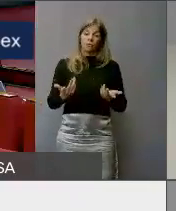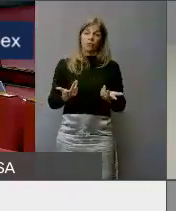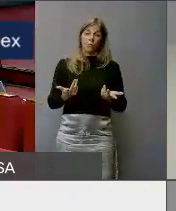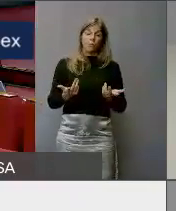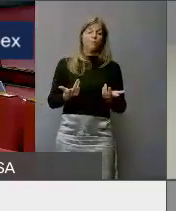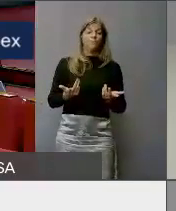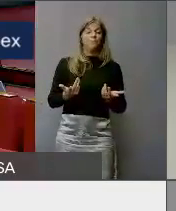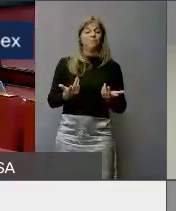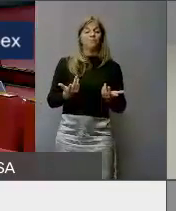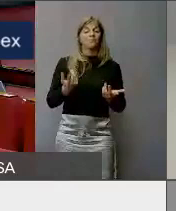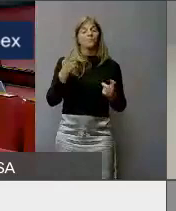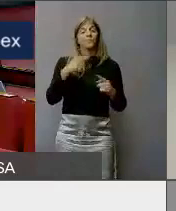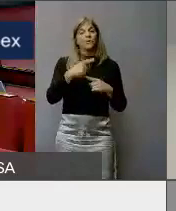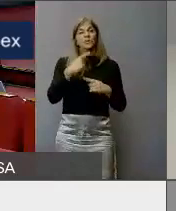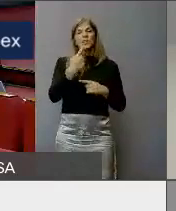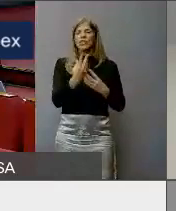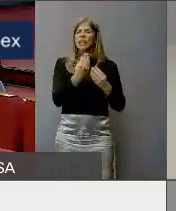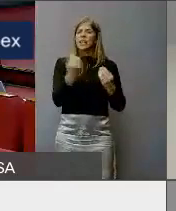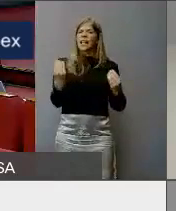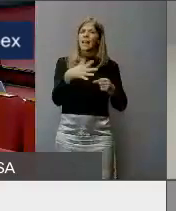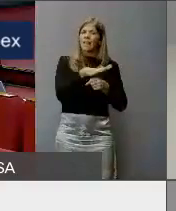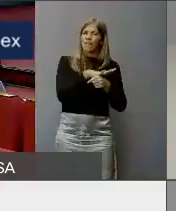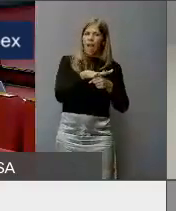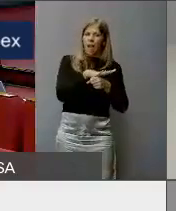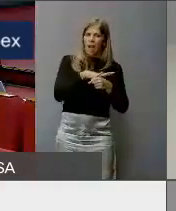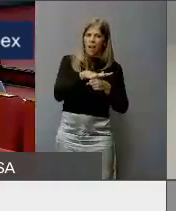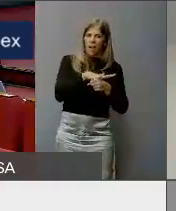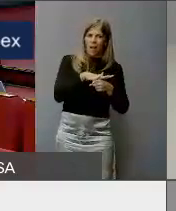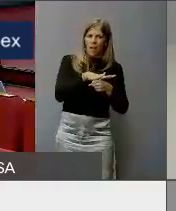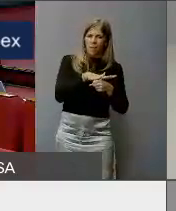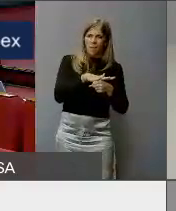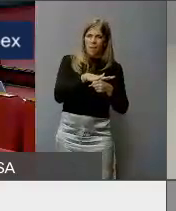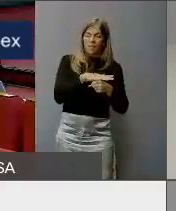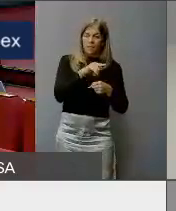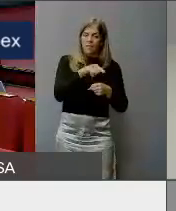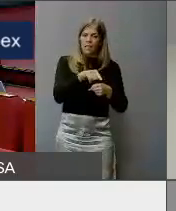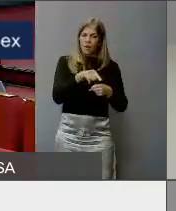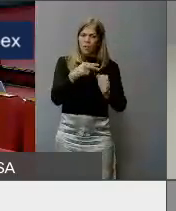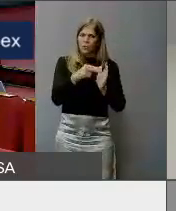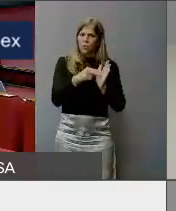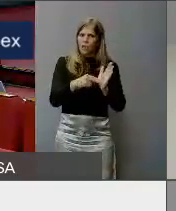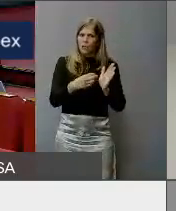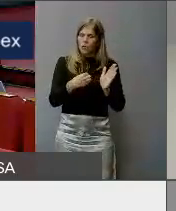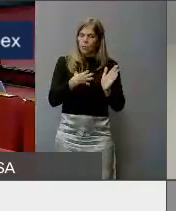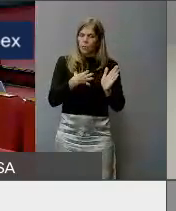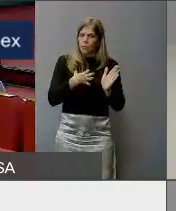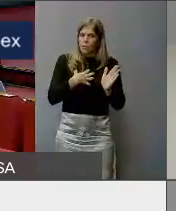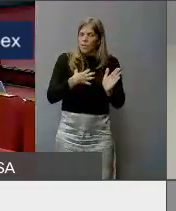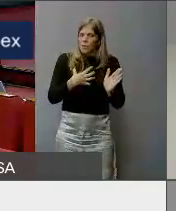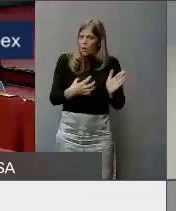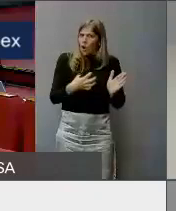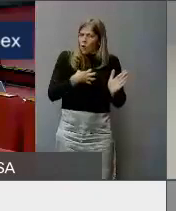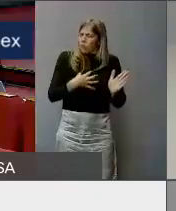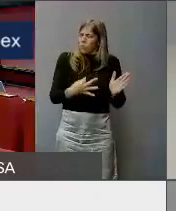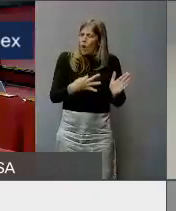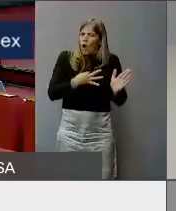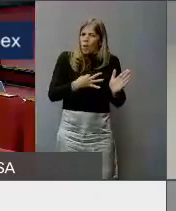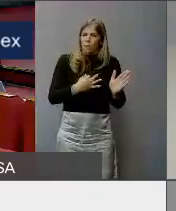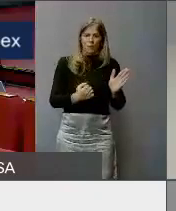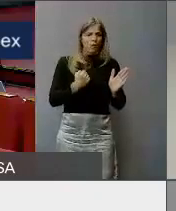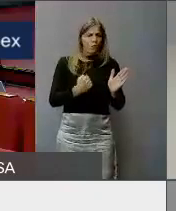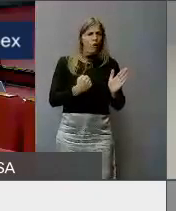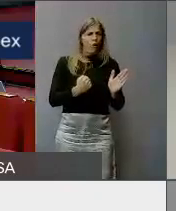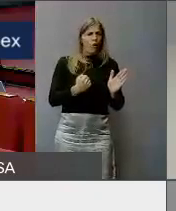che molti nuclei familiari e in questa cosa ma guarda te mi ha davvero sconvolto cambia molto colpito non ci avevo mai